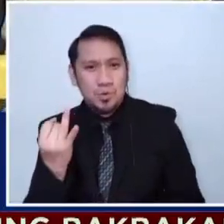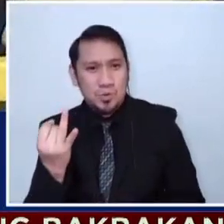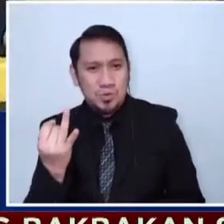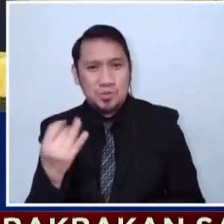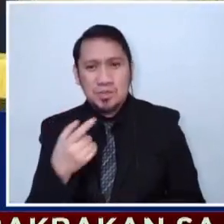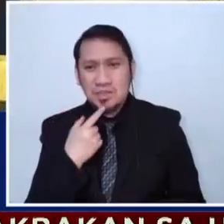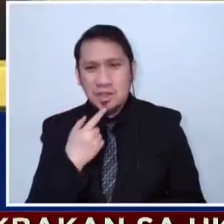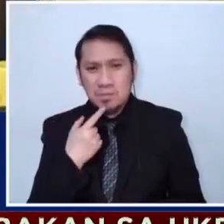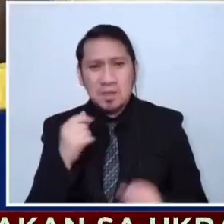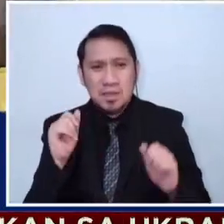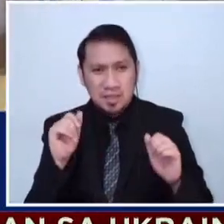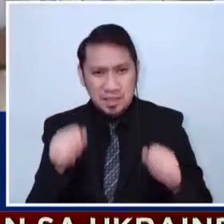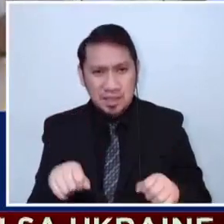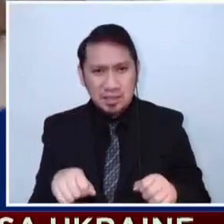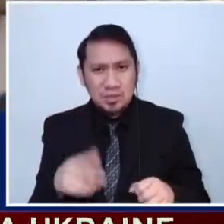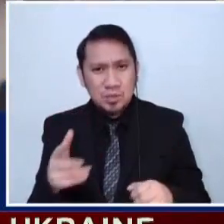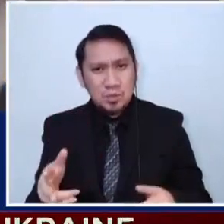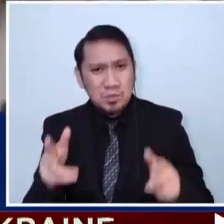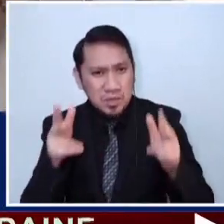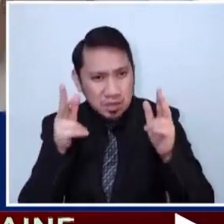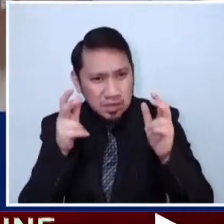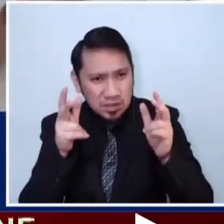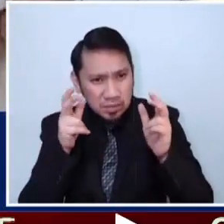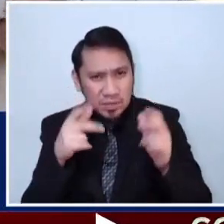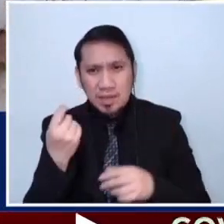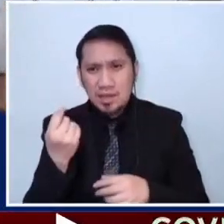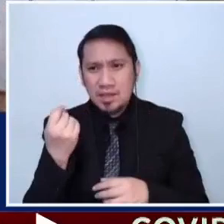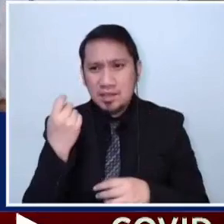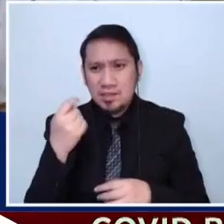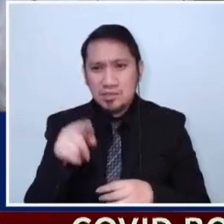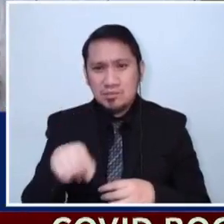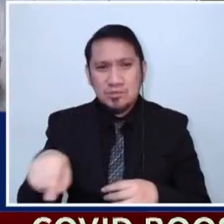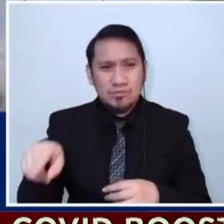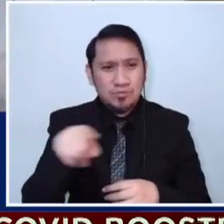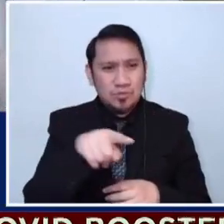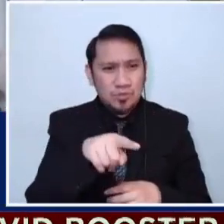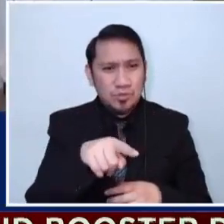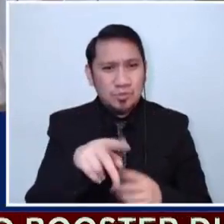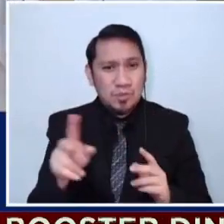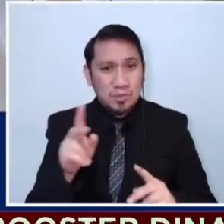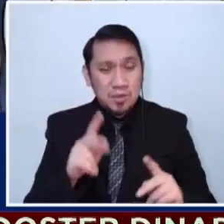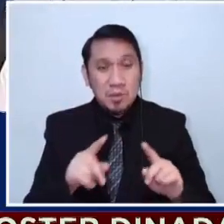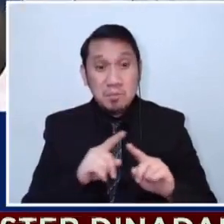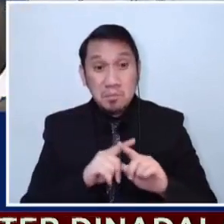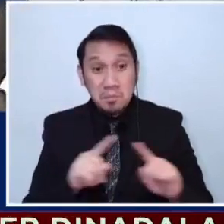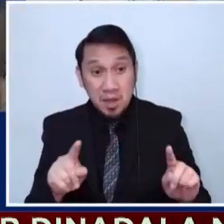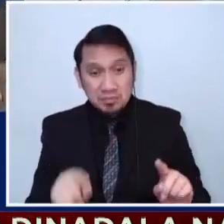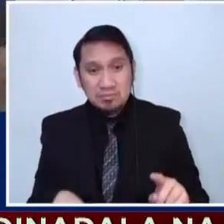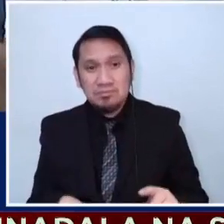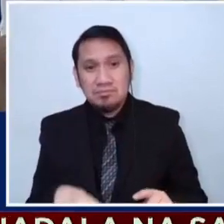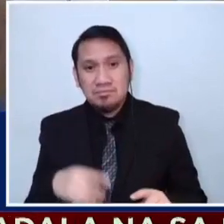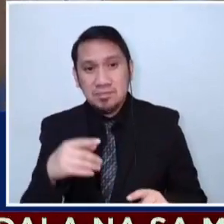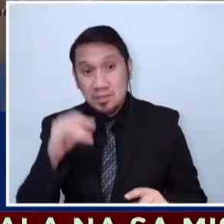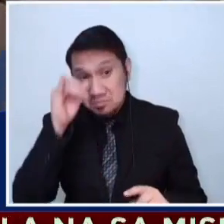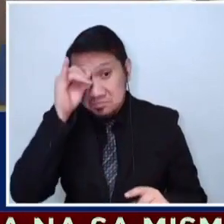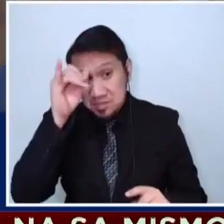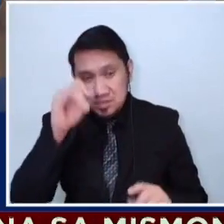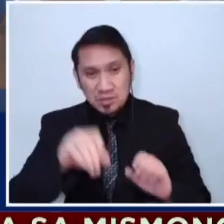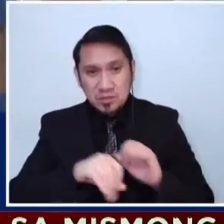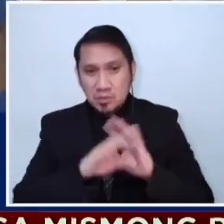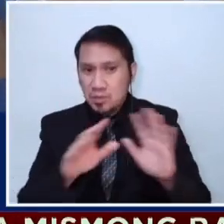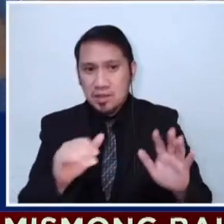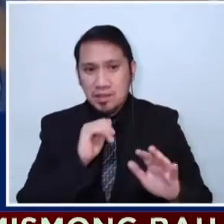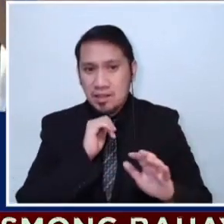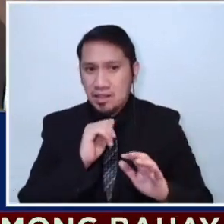ng kakayahan na makinig at makaintindi sa mga kababayan. Pero nilinaw ng alkalde di niya kailanman